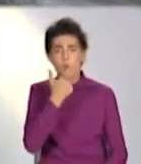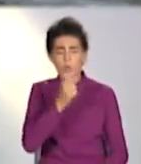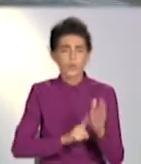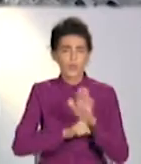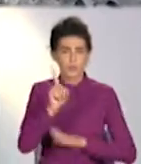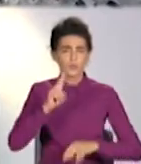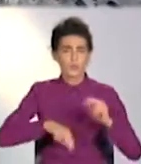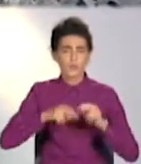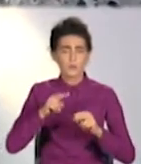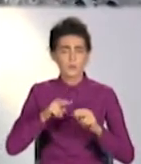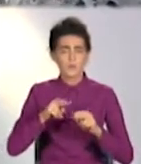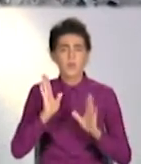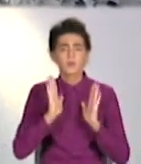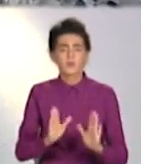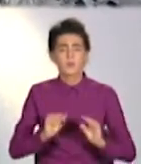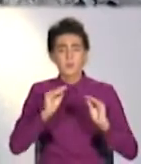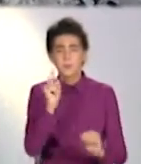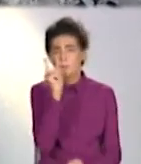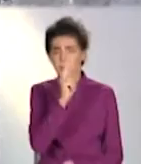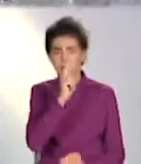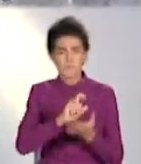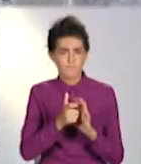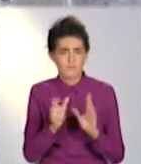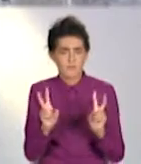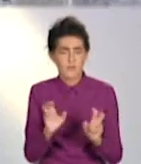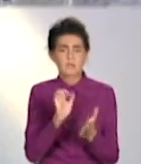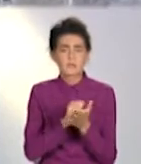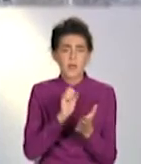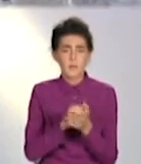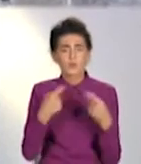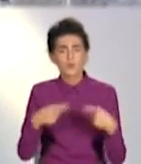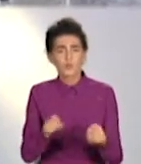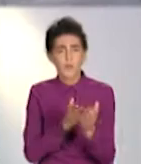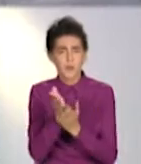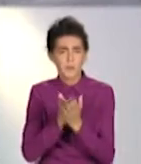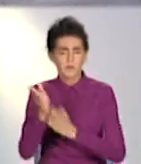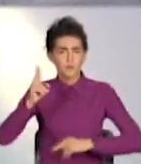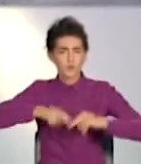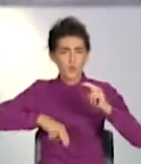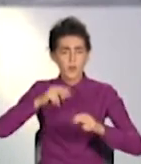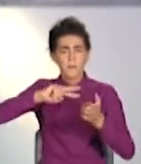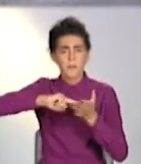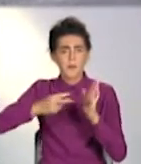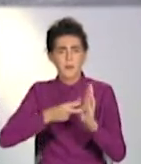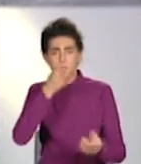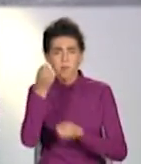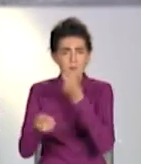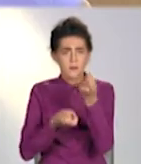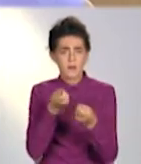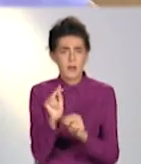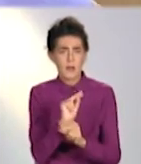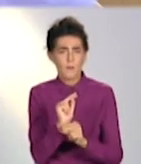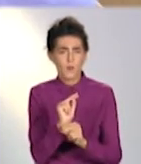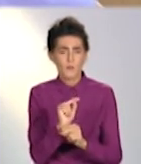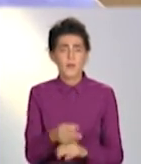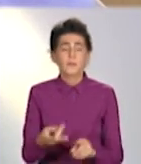будівництва. Облаштують міні-притулок, аби потім зайнятися іншими будівлями. У планах – капітальний ремонт.